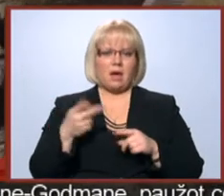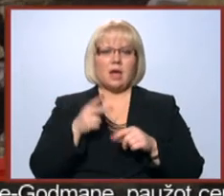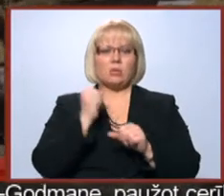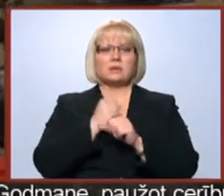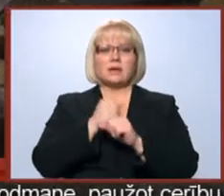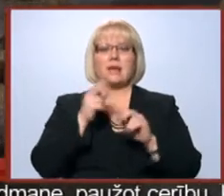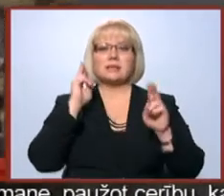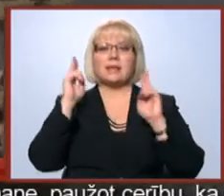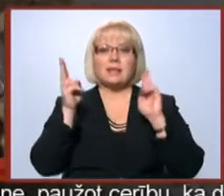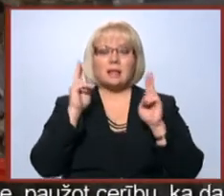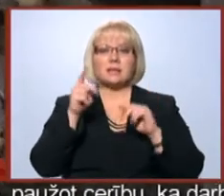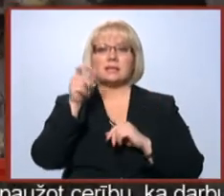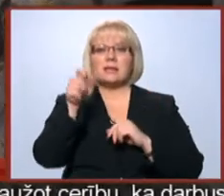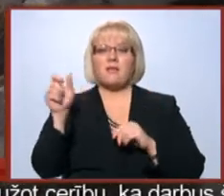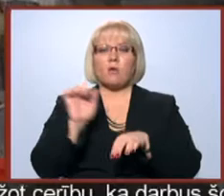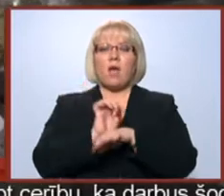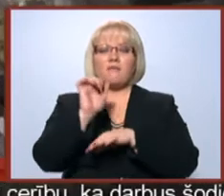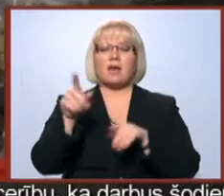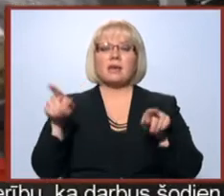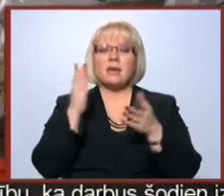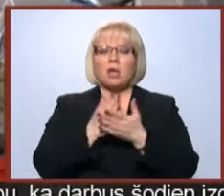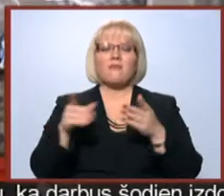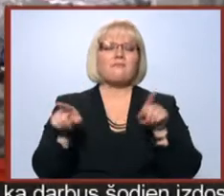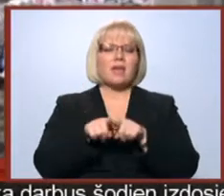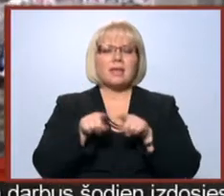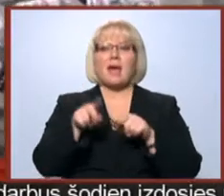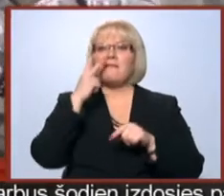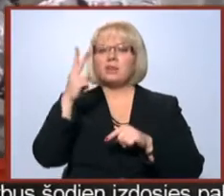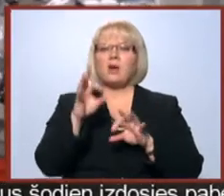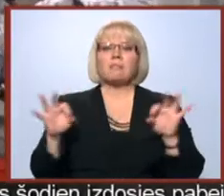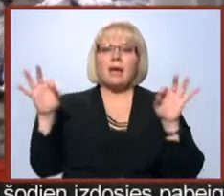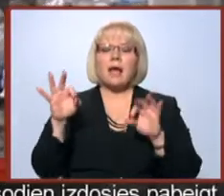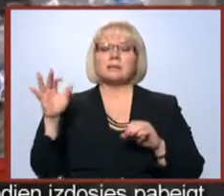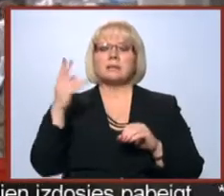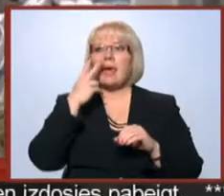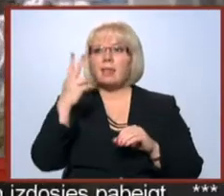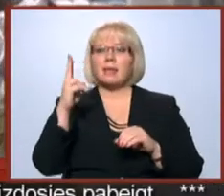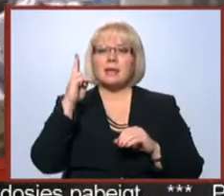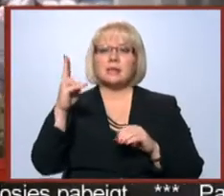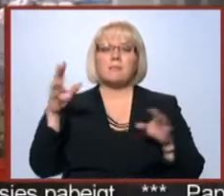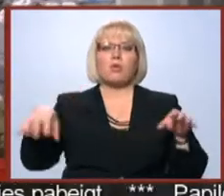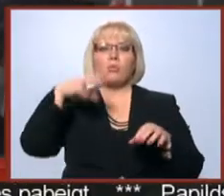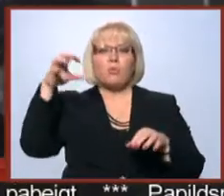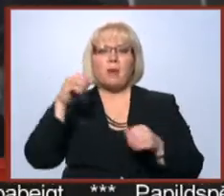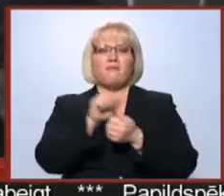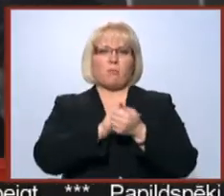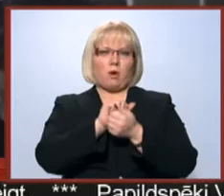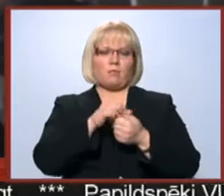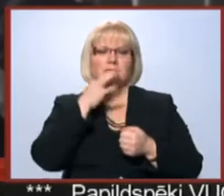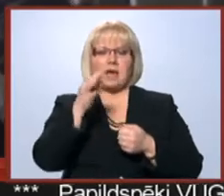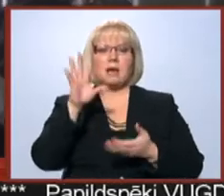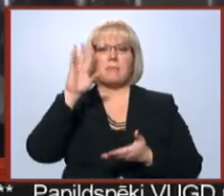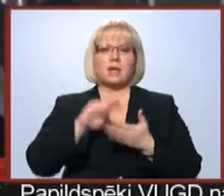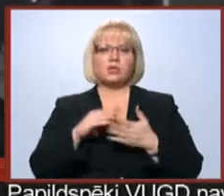signalizācija, cilvēku evakuācijai jānotiek vienalga, pat ja nekas vizuāli neliecina par kādiem bojājumiem vai dūmiem, uzsver pieredzējuši